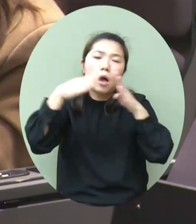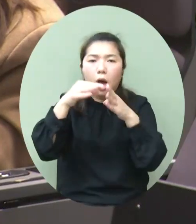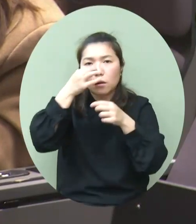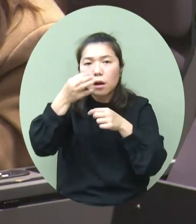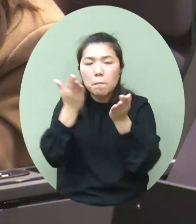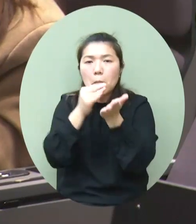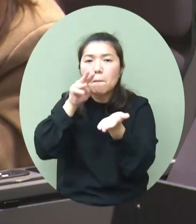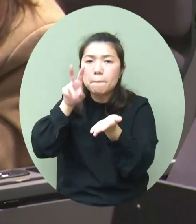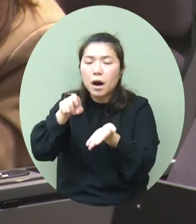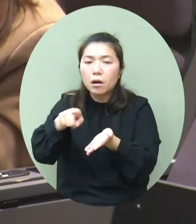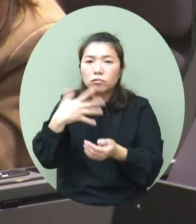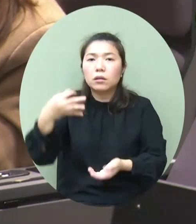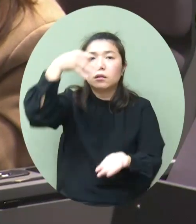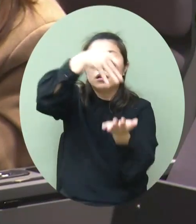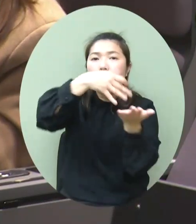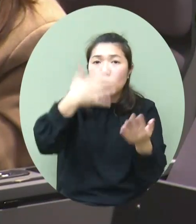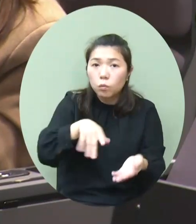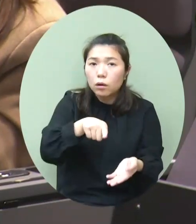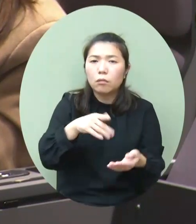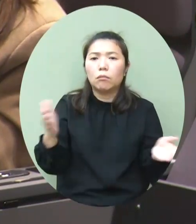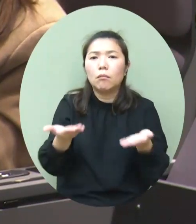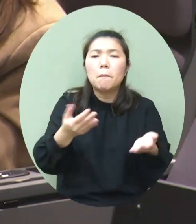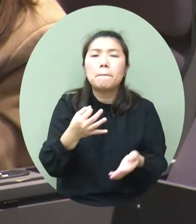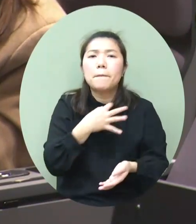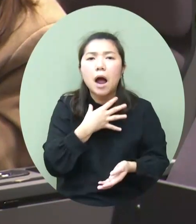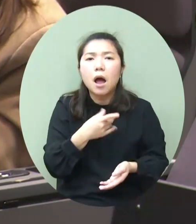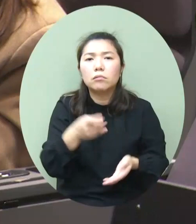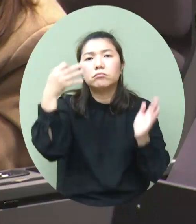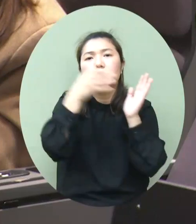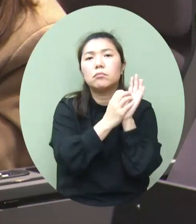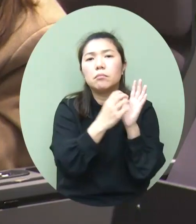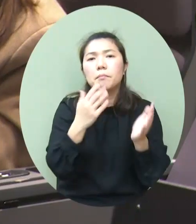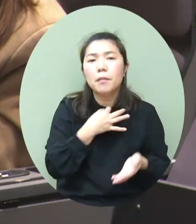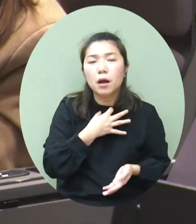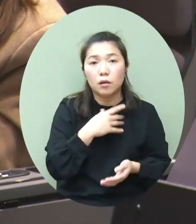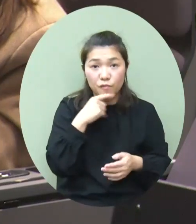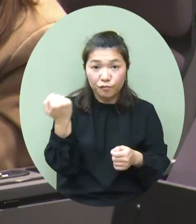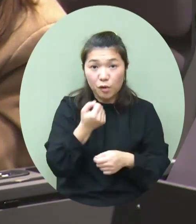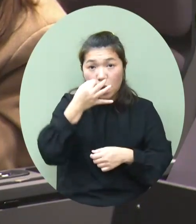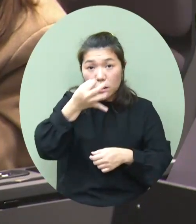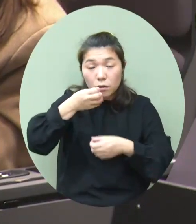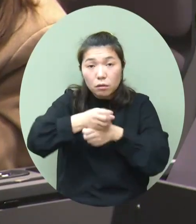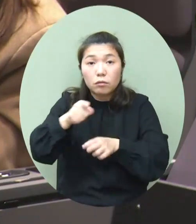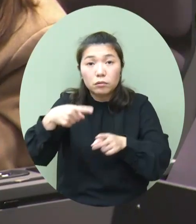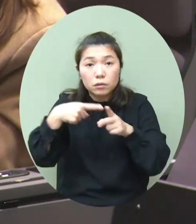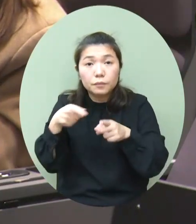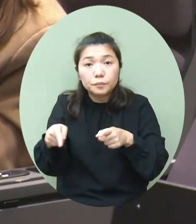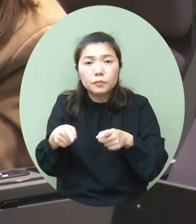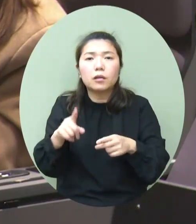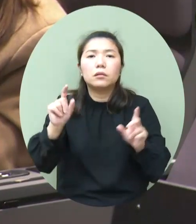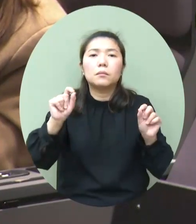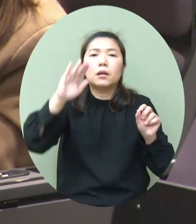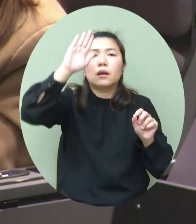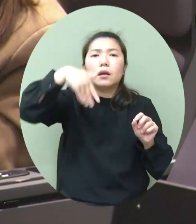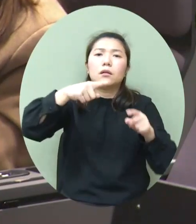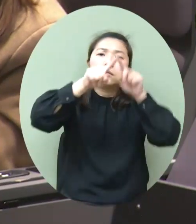测阳性的人，他们登记的平台还没有推出。快速检测阳性